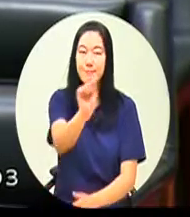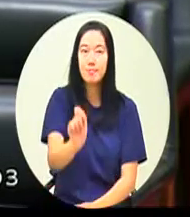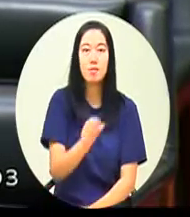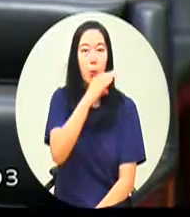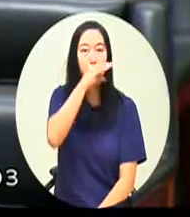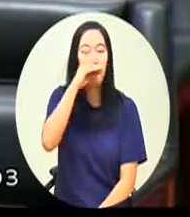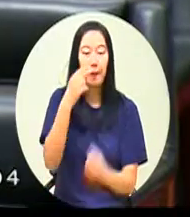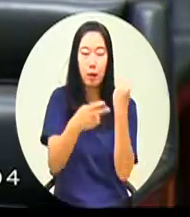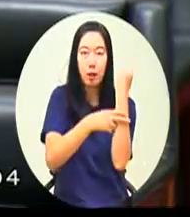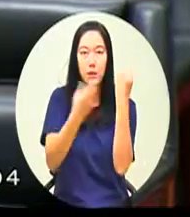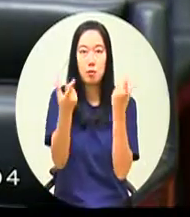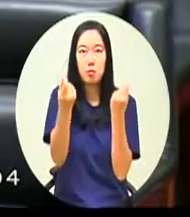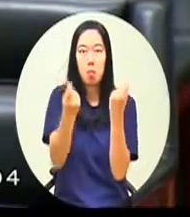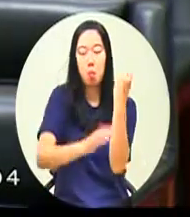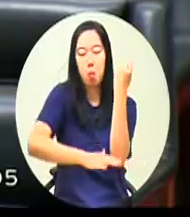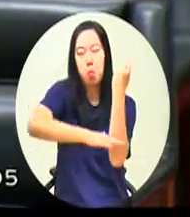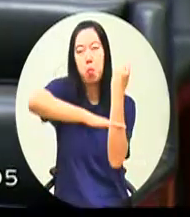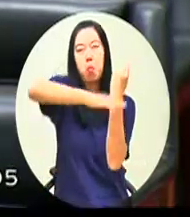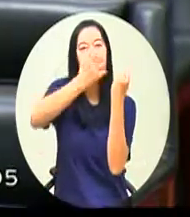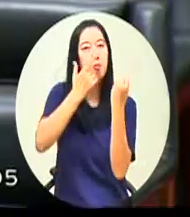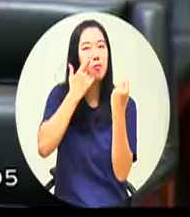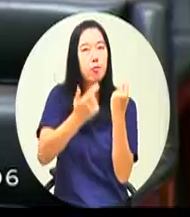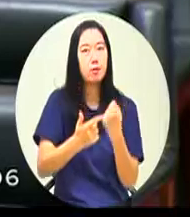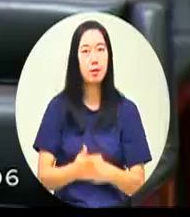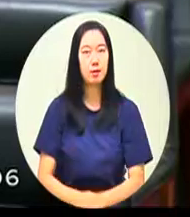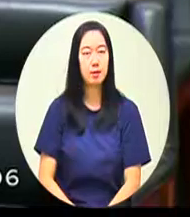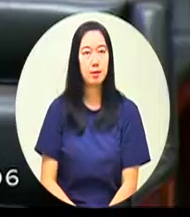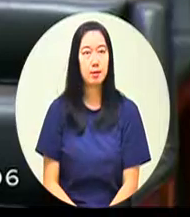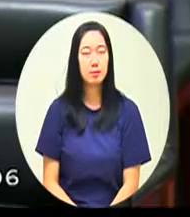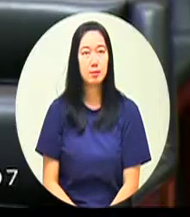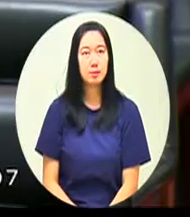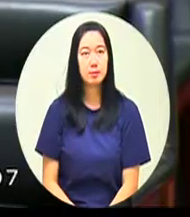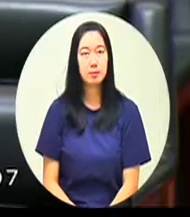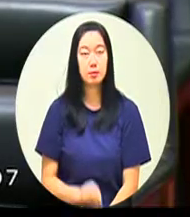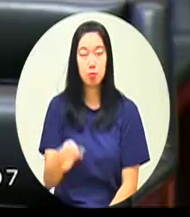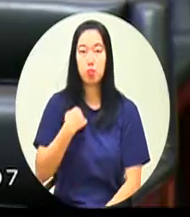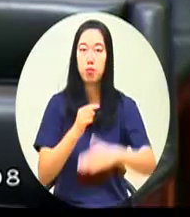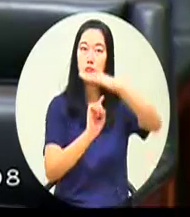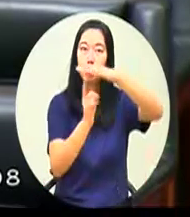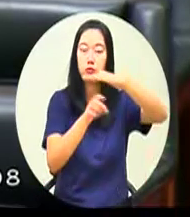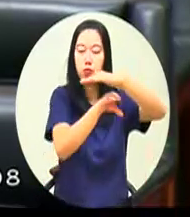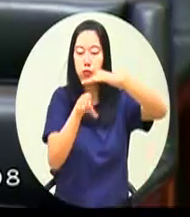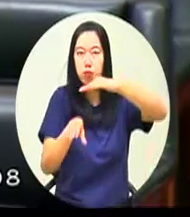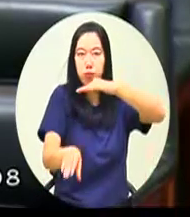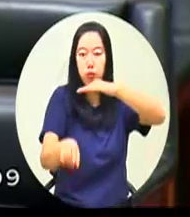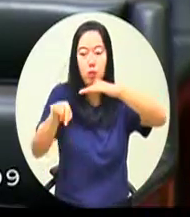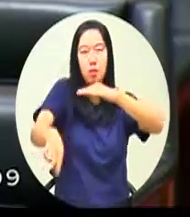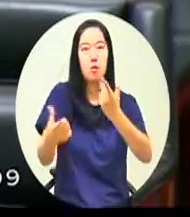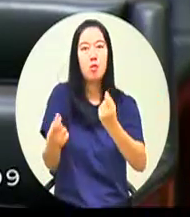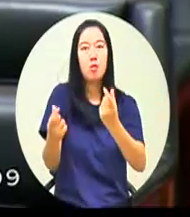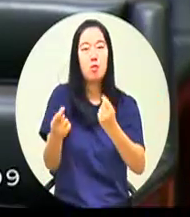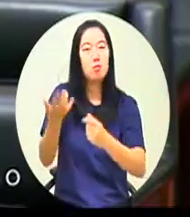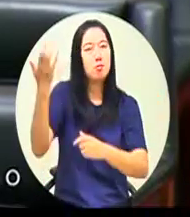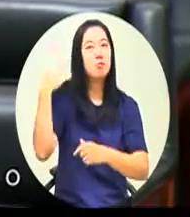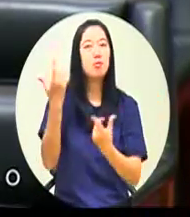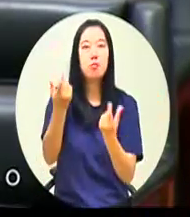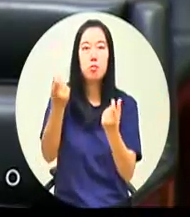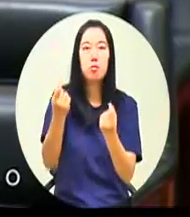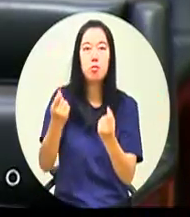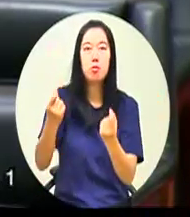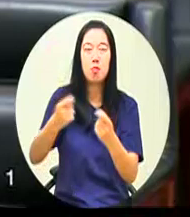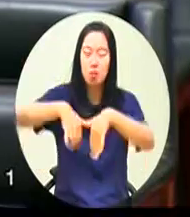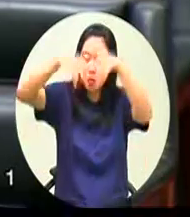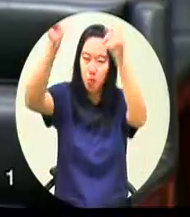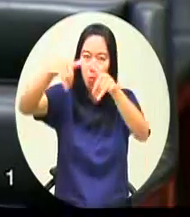比秀里即届我那饮水伊我做业中。啊，阮高速公路卡遐，伊往那边落雨吼，高速公路遐、交流道遐，